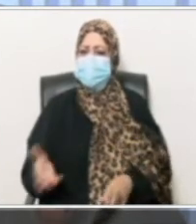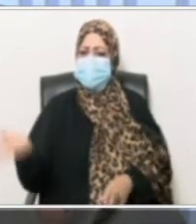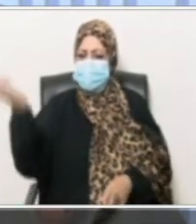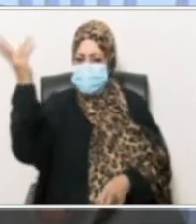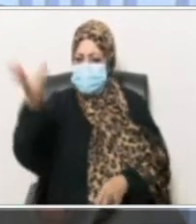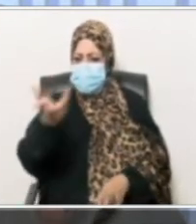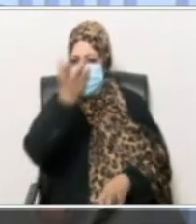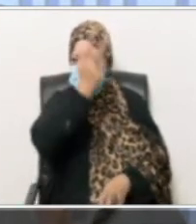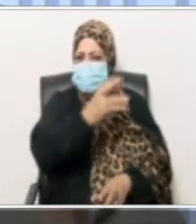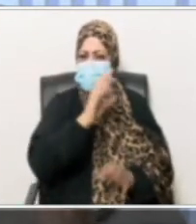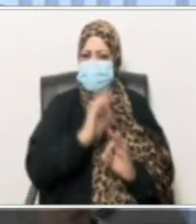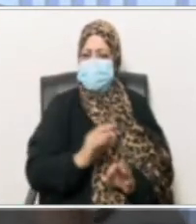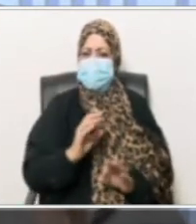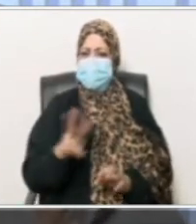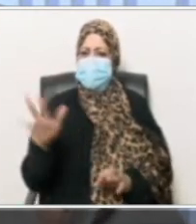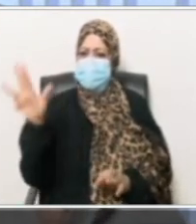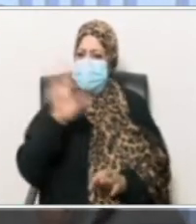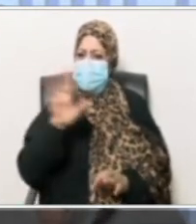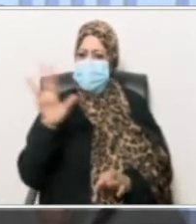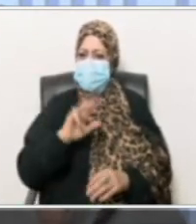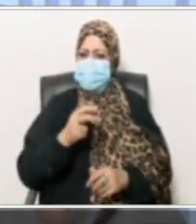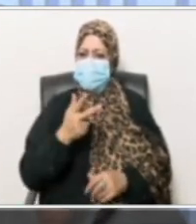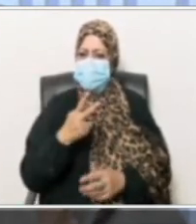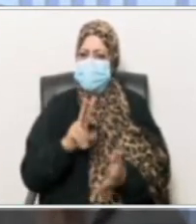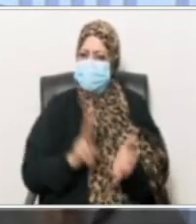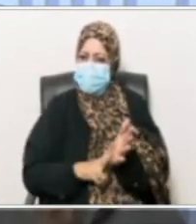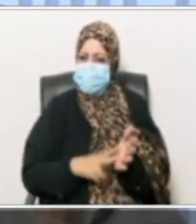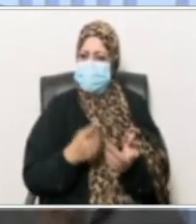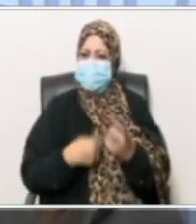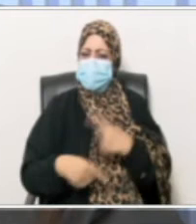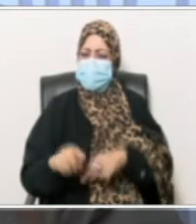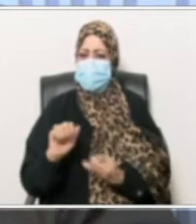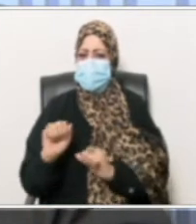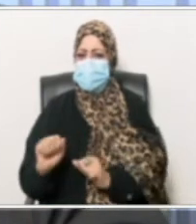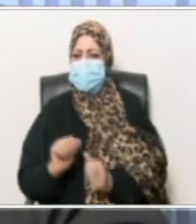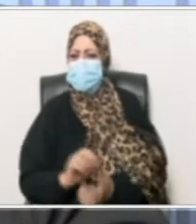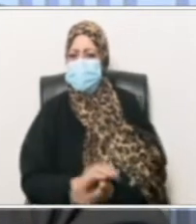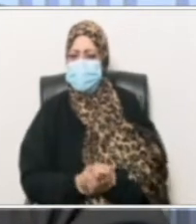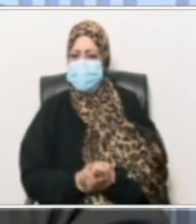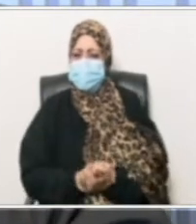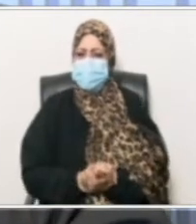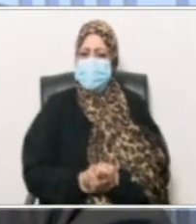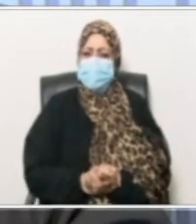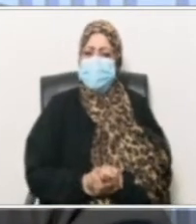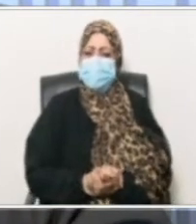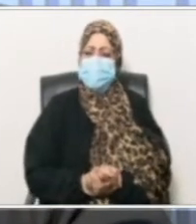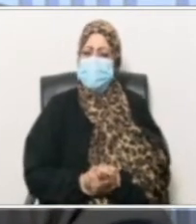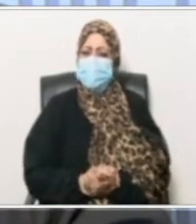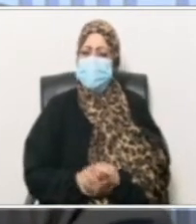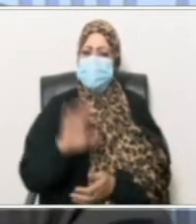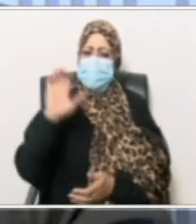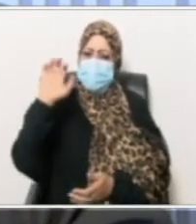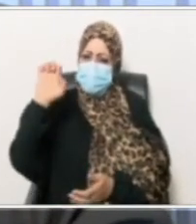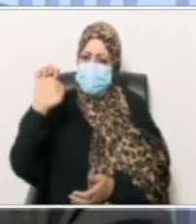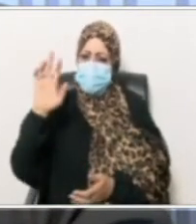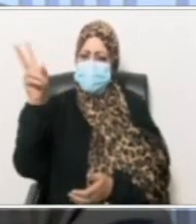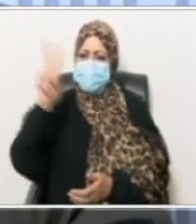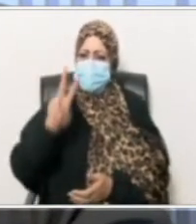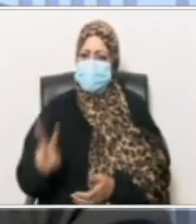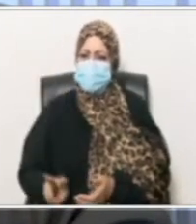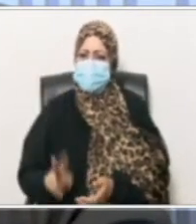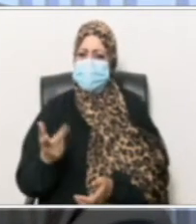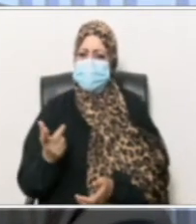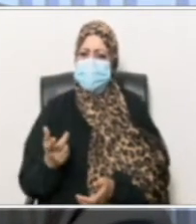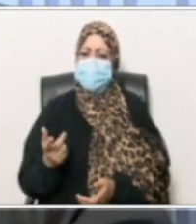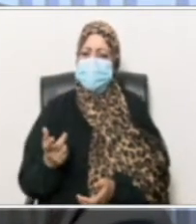والروم وبلد الفرس، مات كبار الصحابة وأخيار الصحابة. هل يعقل النبي صلى الله عليه وسلم بعد أن